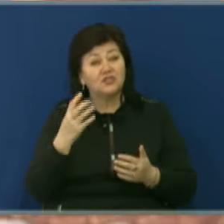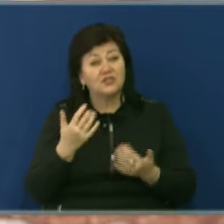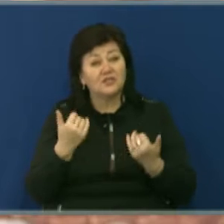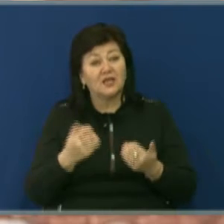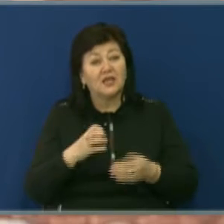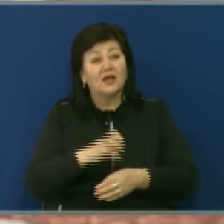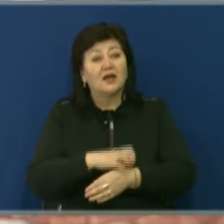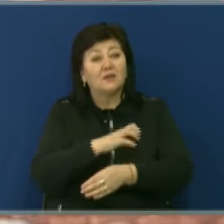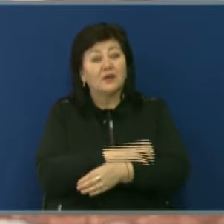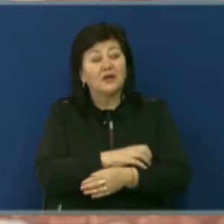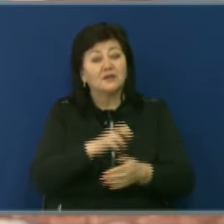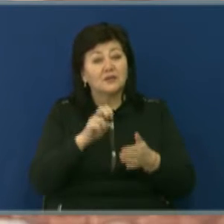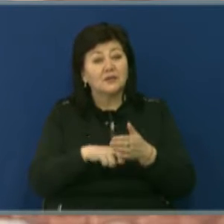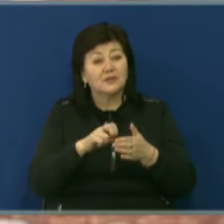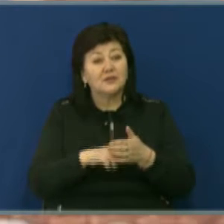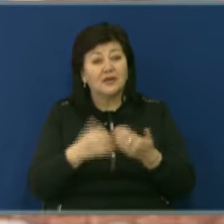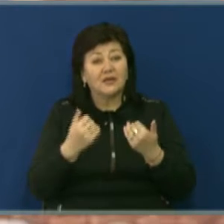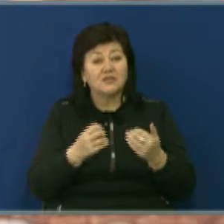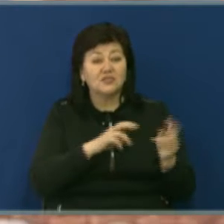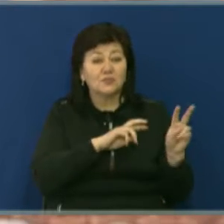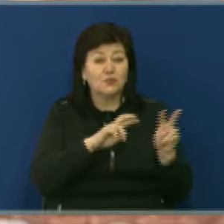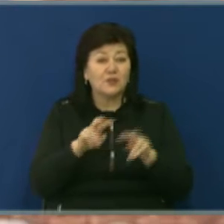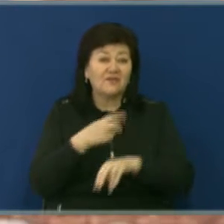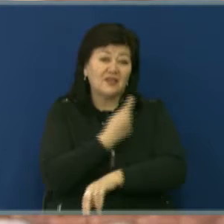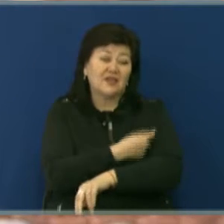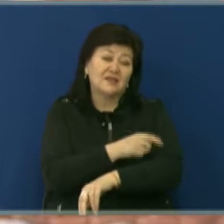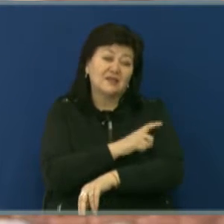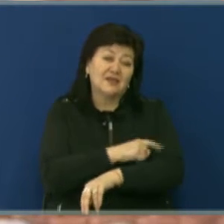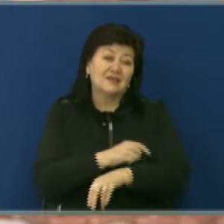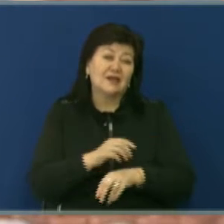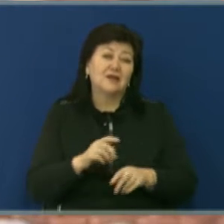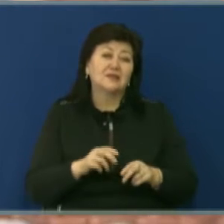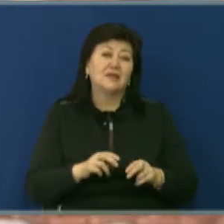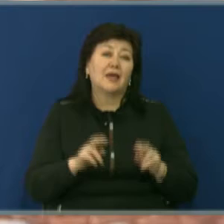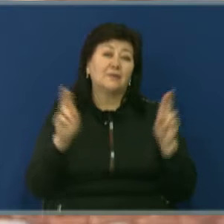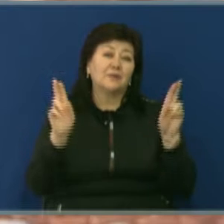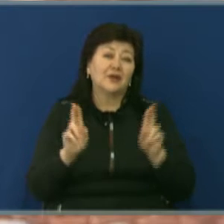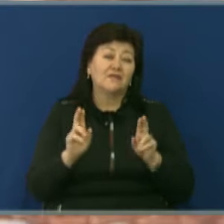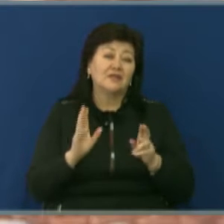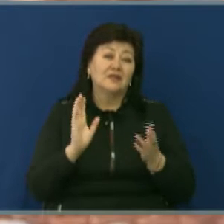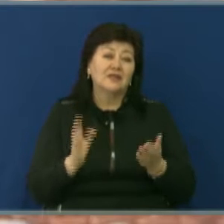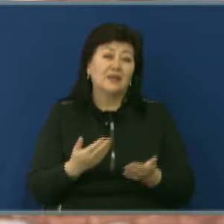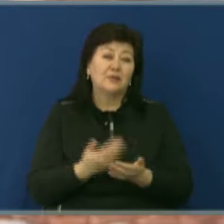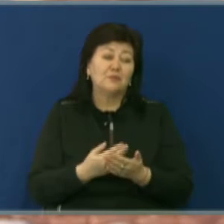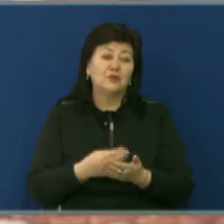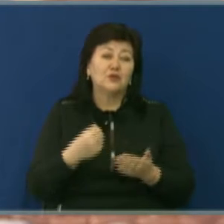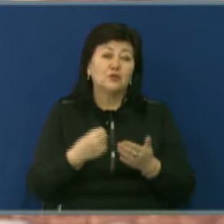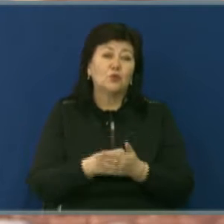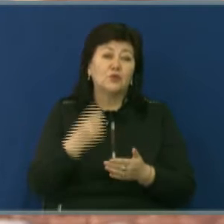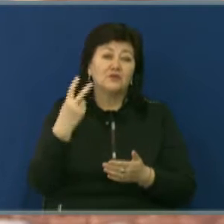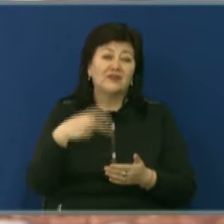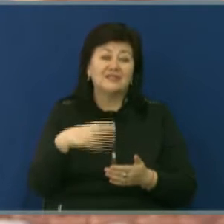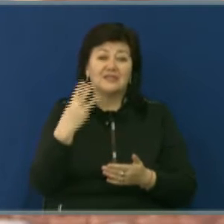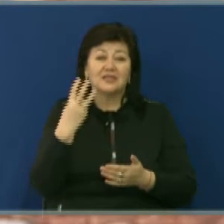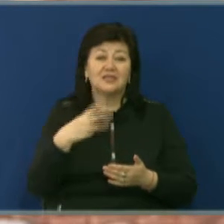бақылау құдықтары орналасқан. Олар судың сапасы санитарлық нормаларға сай емес екендігін көрсетіп отыр. Сондықтан 2023 жылға қарай жаңа